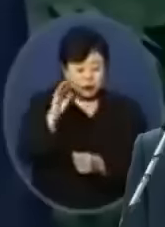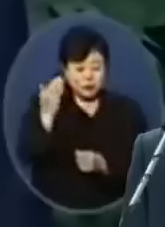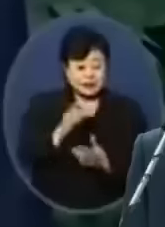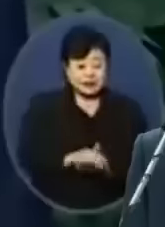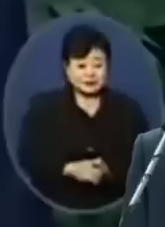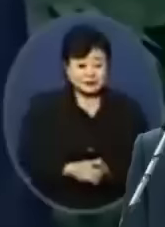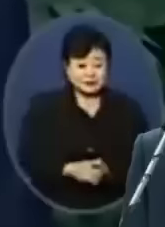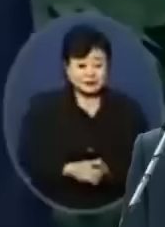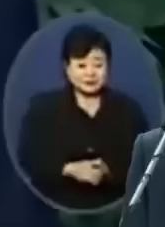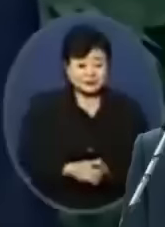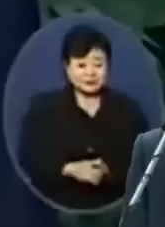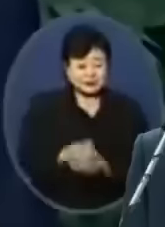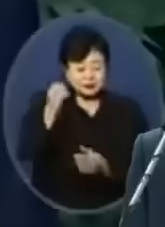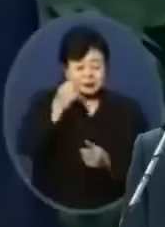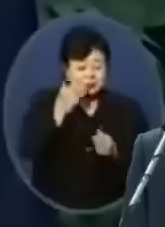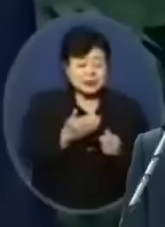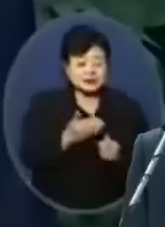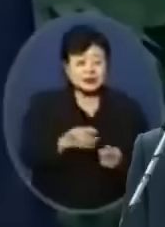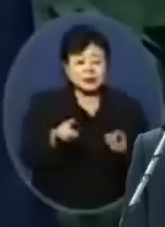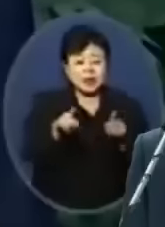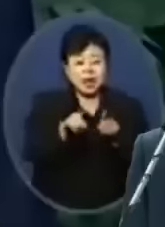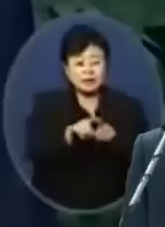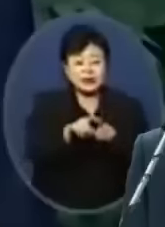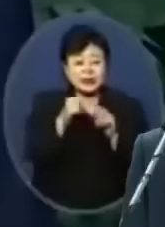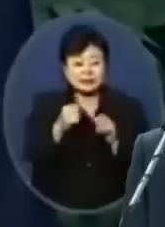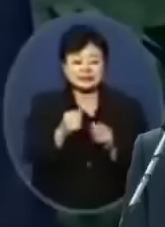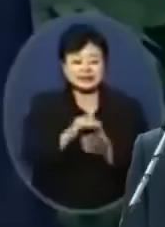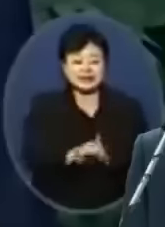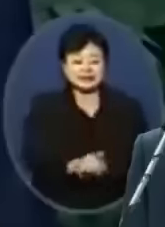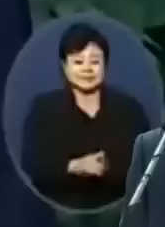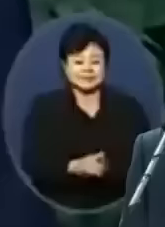것입니다. 성령이 여러분과 같이 계십니다.